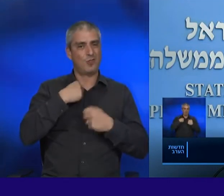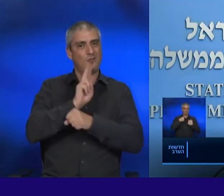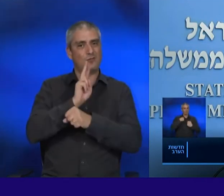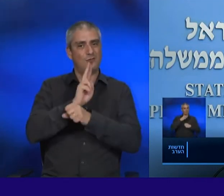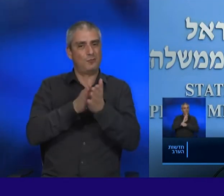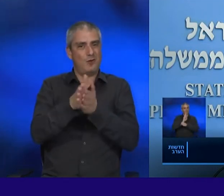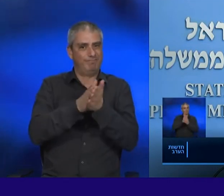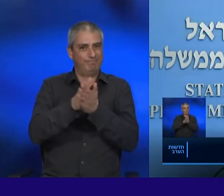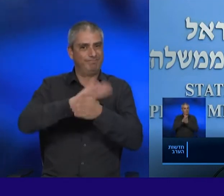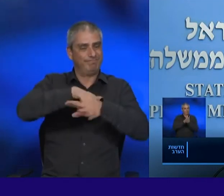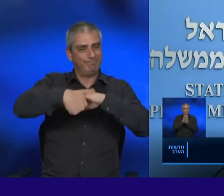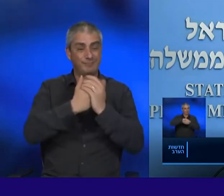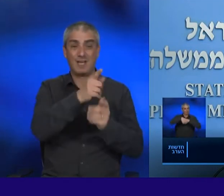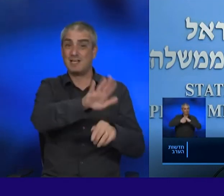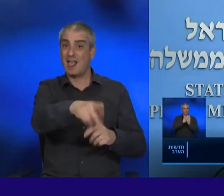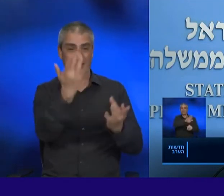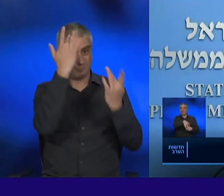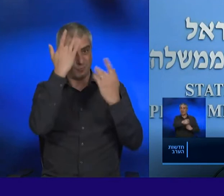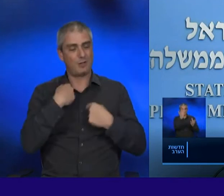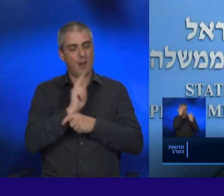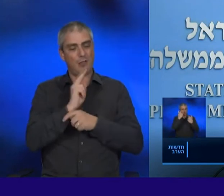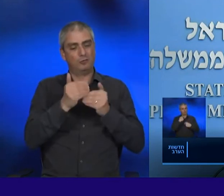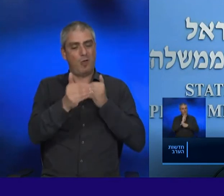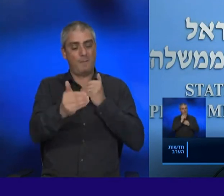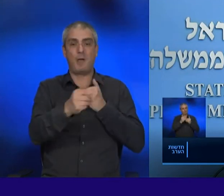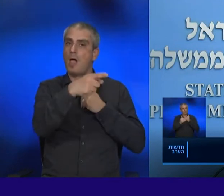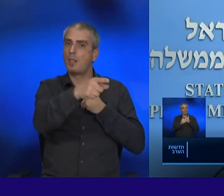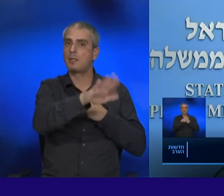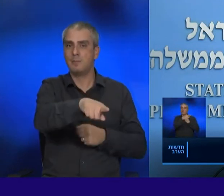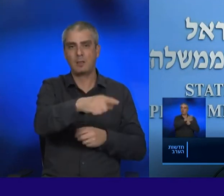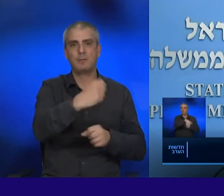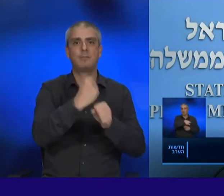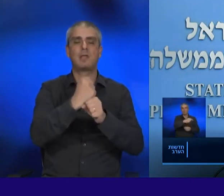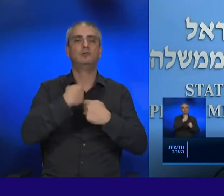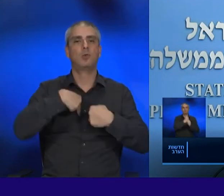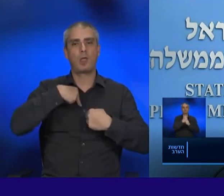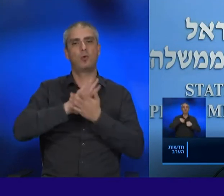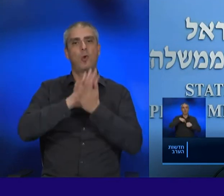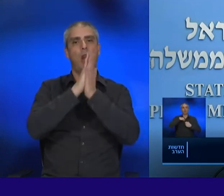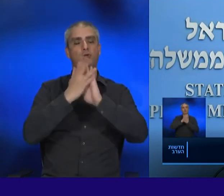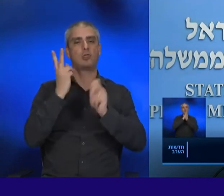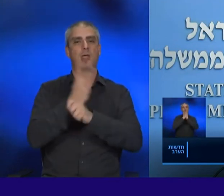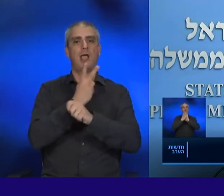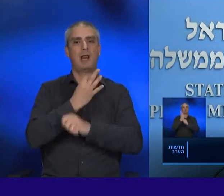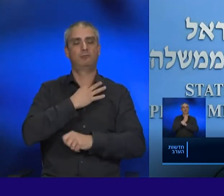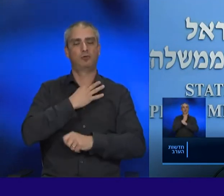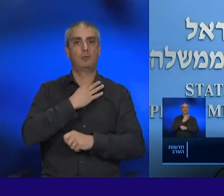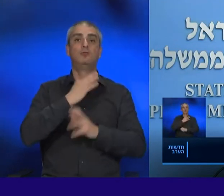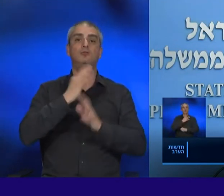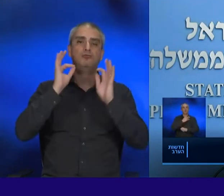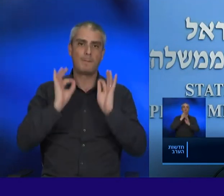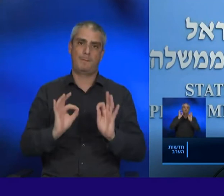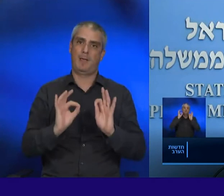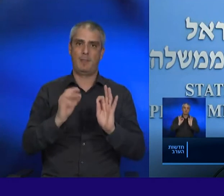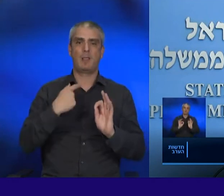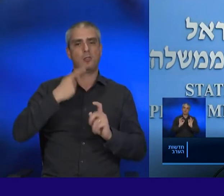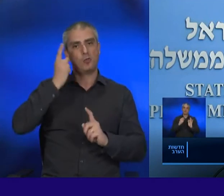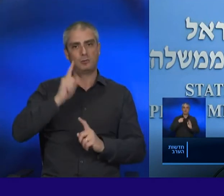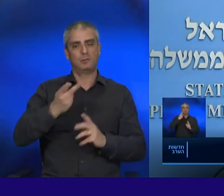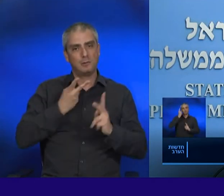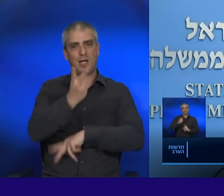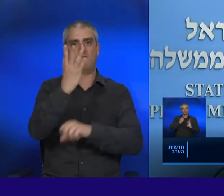על היגיינה, איך הם דואגים שאנחנו נשמור מרחק. אתם הילדים תגרמו לנו לשנות את ההרגלים שלנו באופן שבאמת נצלח את